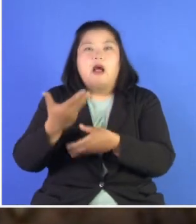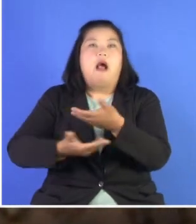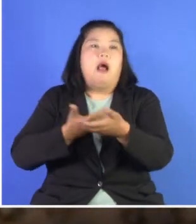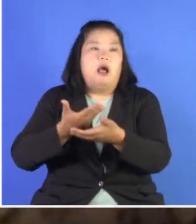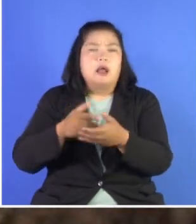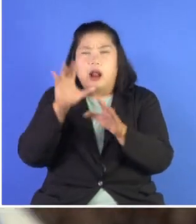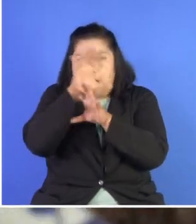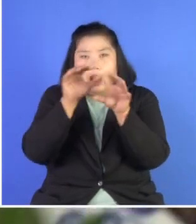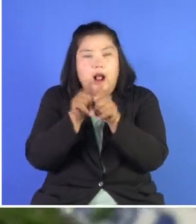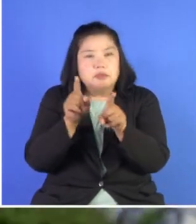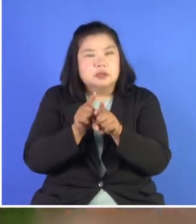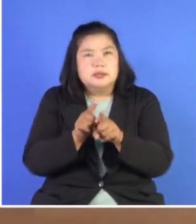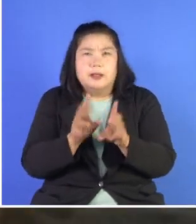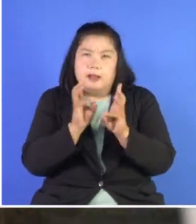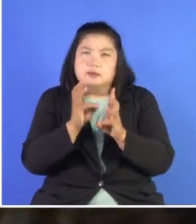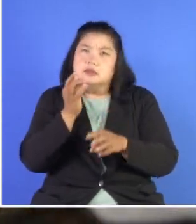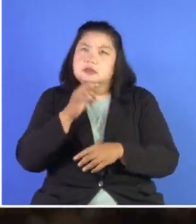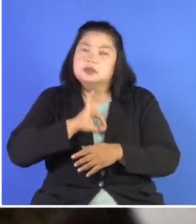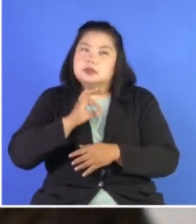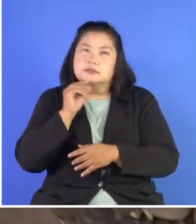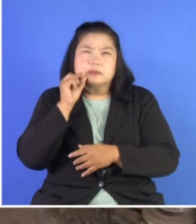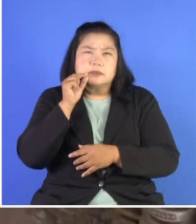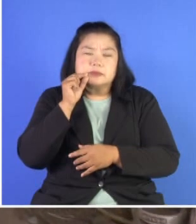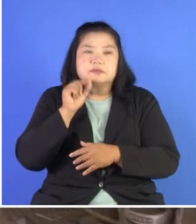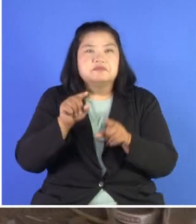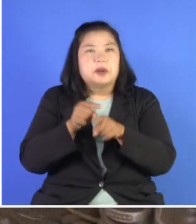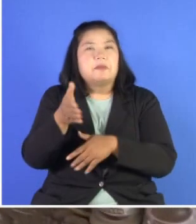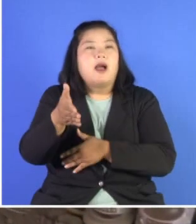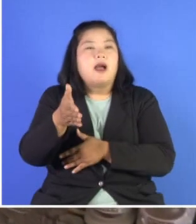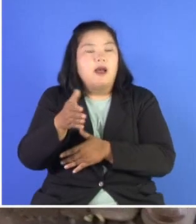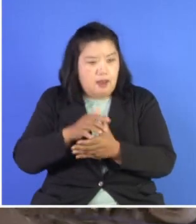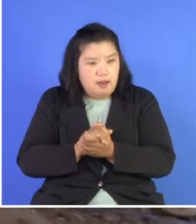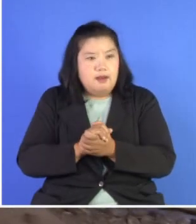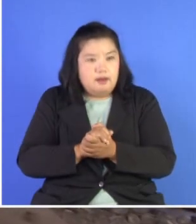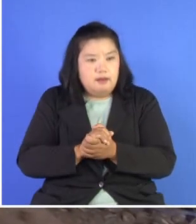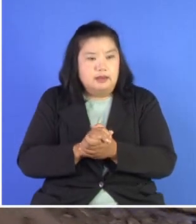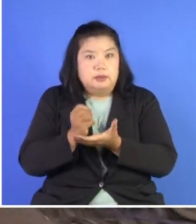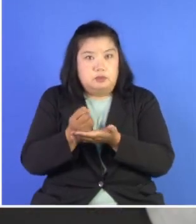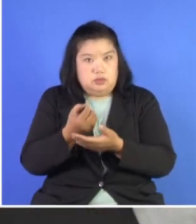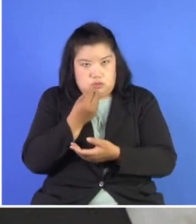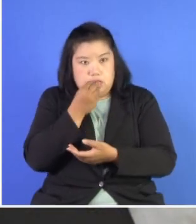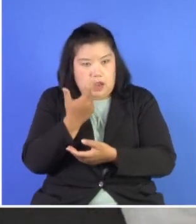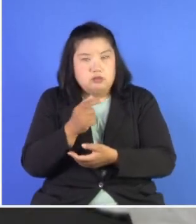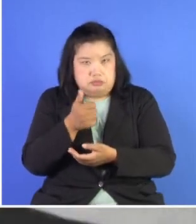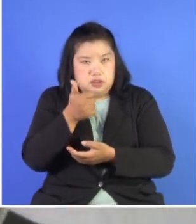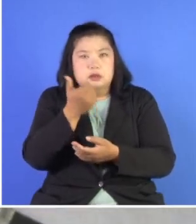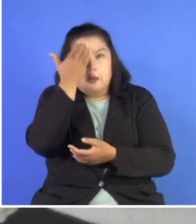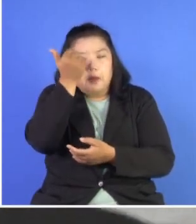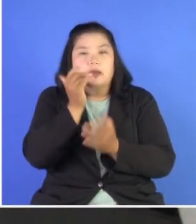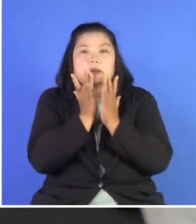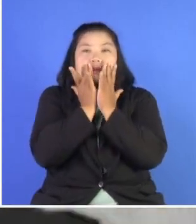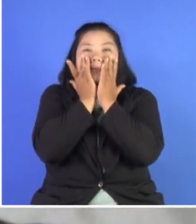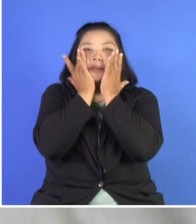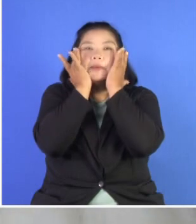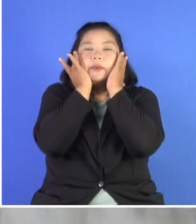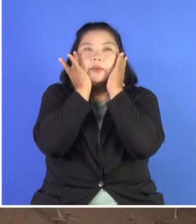คุณค่าสารอาหารให้โปรตีนสูงและก็มีสารต้านอนุมูลอิสระด้วยนี่เห็นไหมธรรมดาที่ไหนล่ะเธอก็เลยเลี้ยงเลี้ยงอยู่ในบ่อนี้